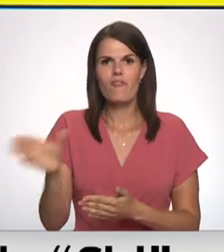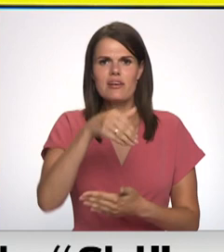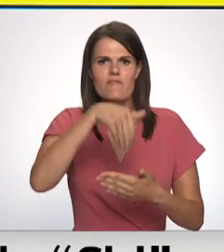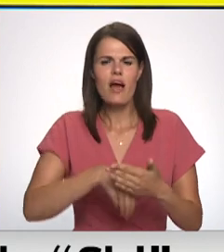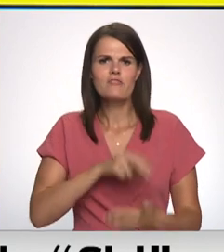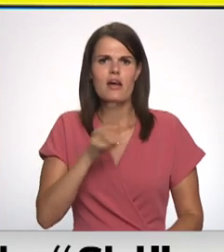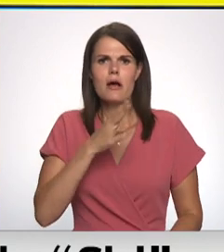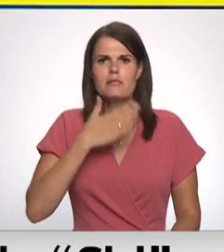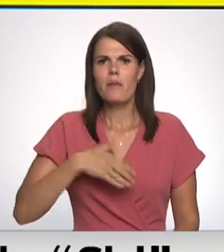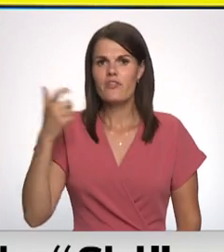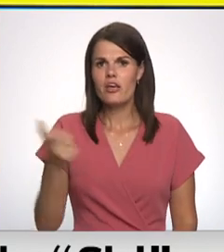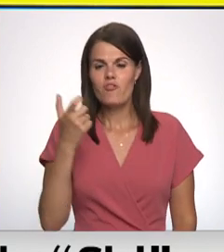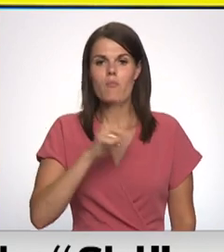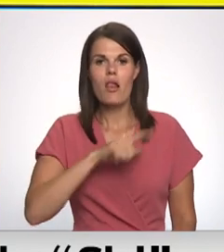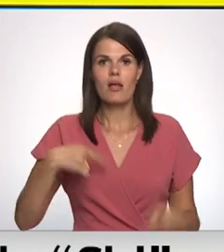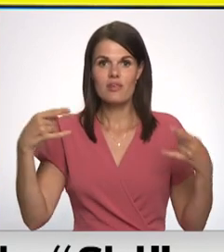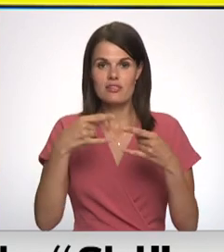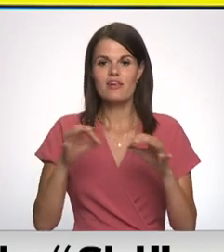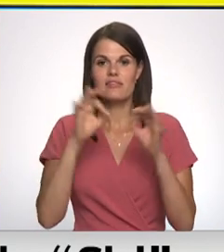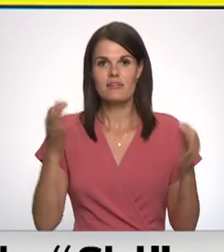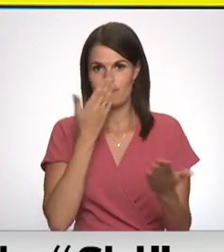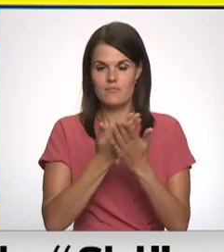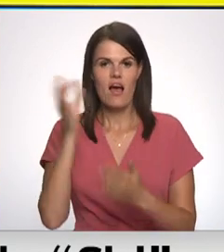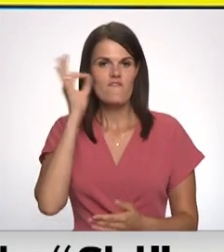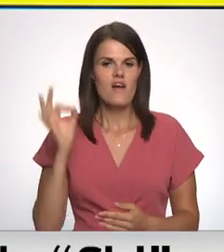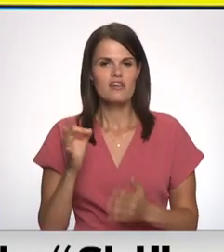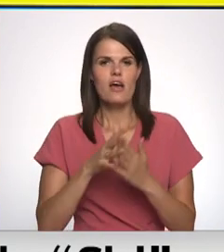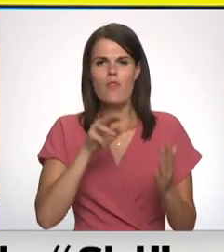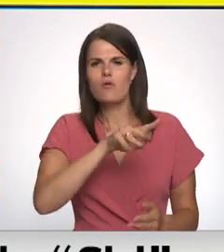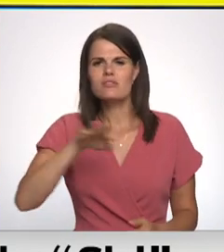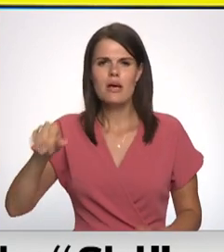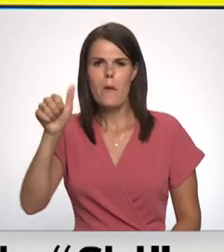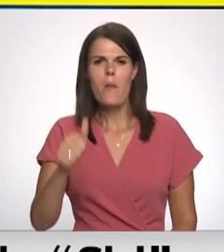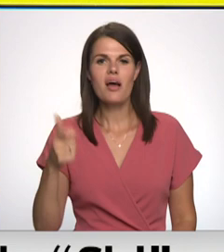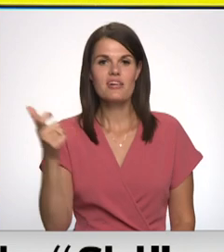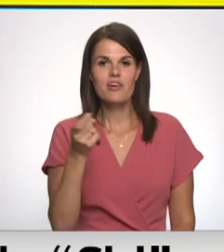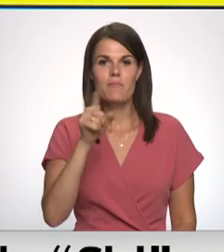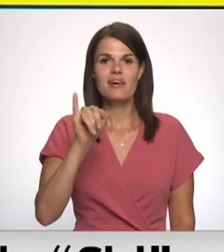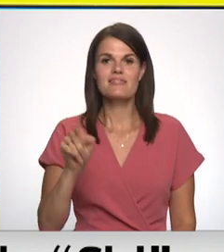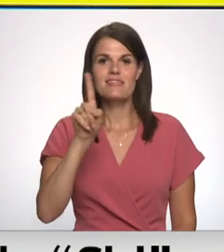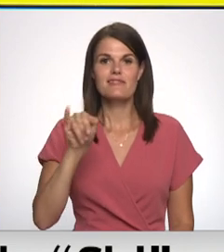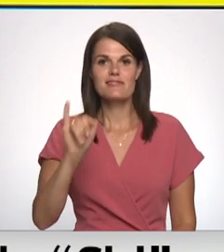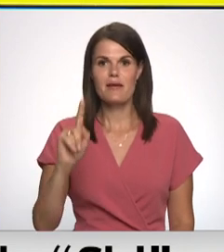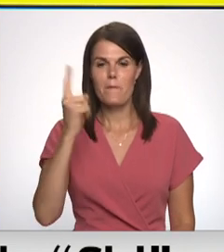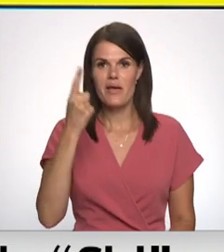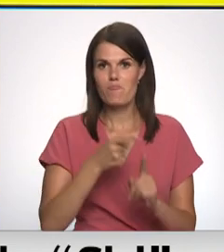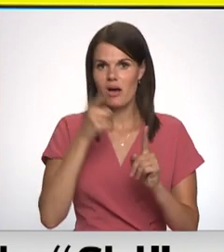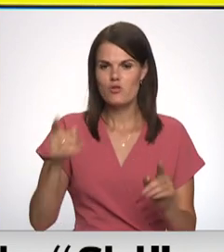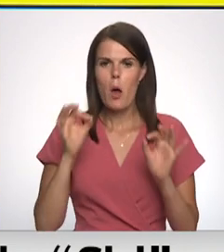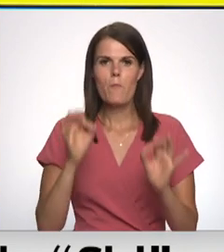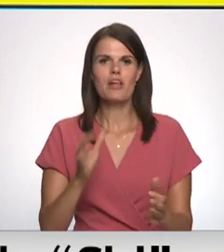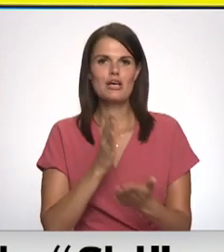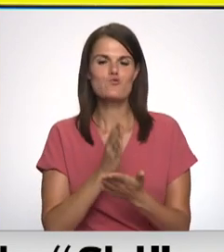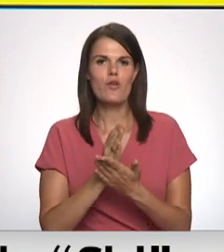filmu cienītājus. Latvijas televīzija sāk demonstrēt Vācijas daudzseriju mākslas filmas Sisi pirmo sezonu. Tas ir patiesos notikumos